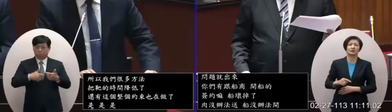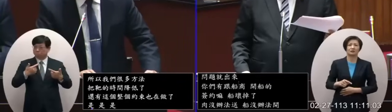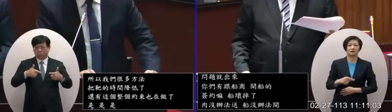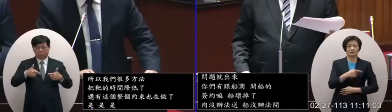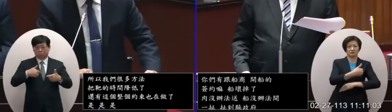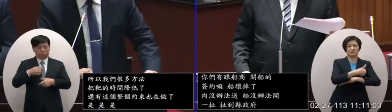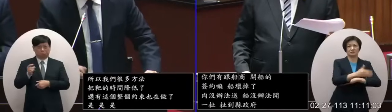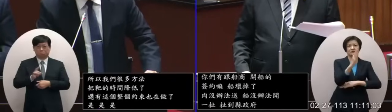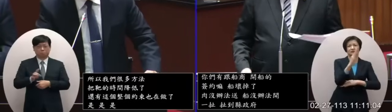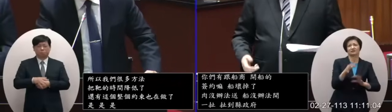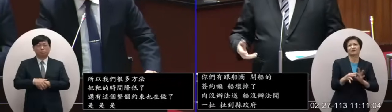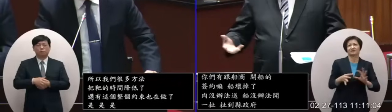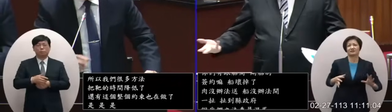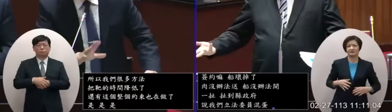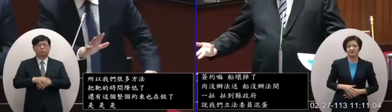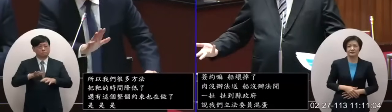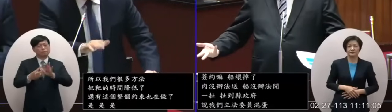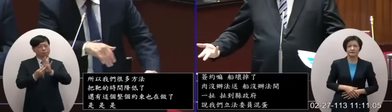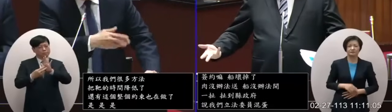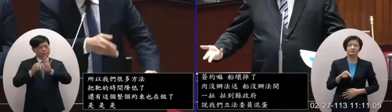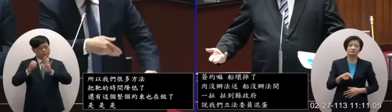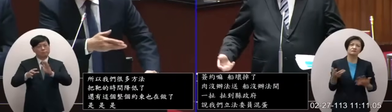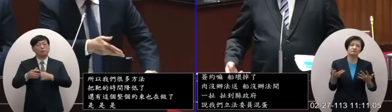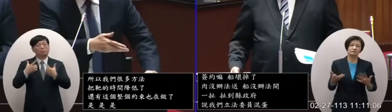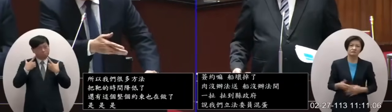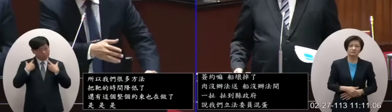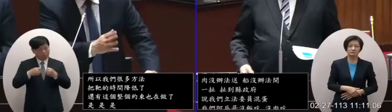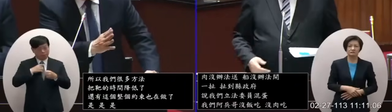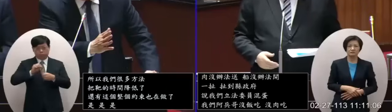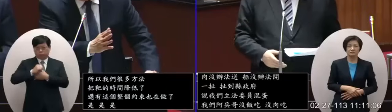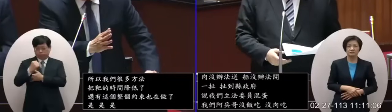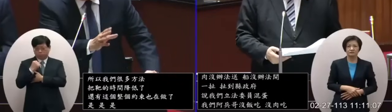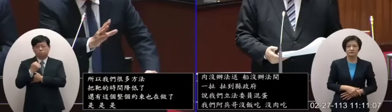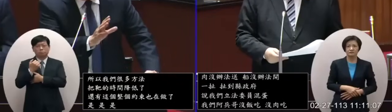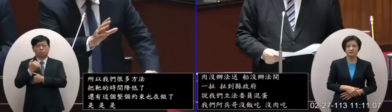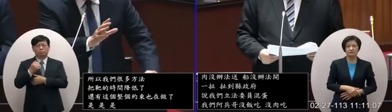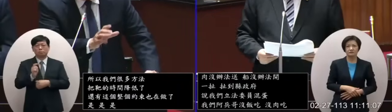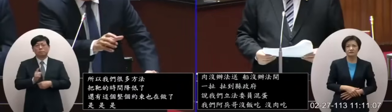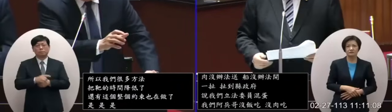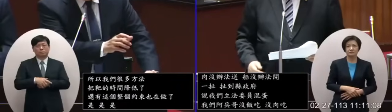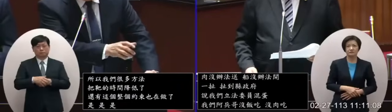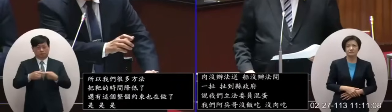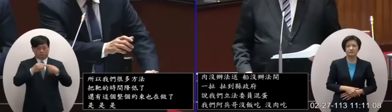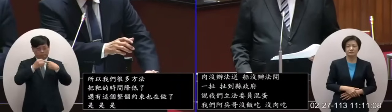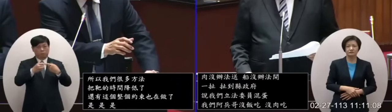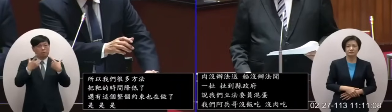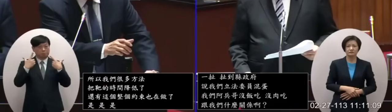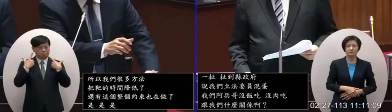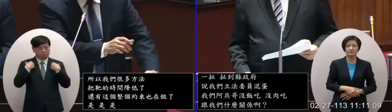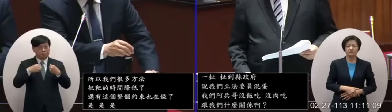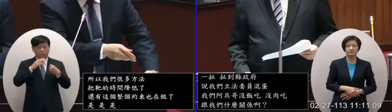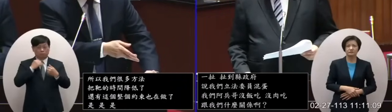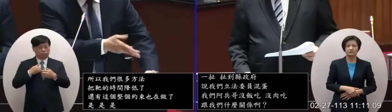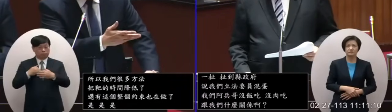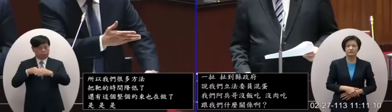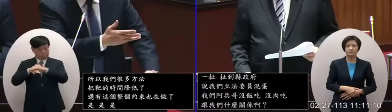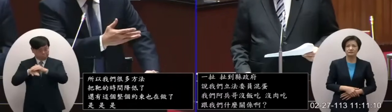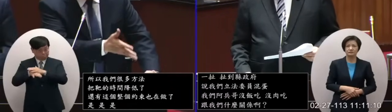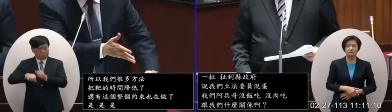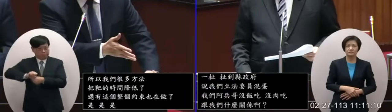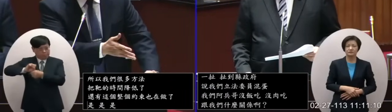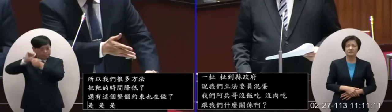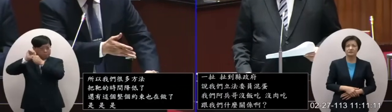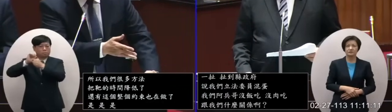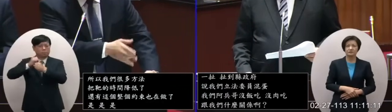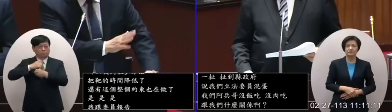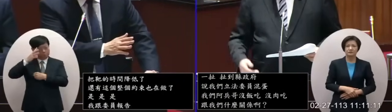没有不会这样的。那个我跟委员说明 啊， 我们也在强化啊、哦，怎么样强化？一个他原本的储存量，我们把给增加